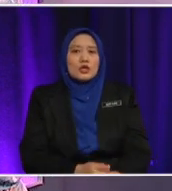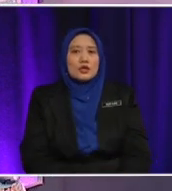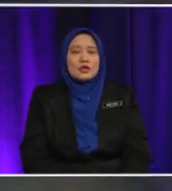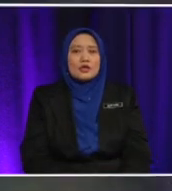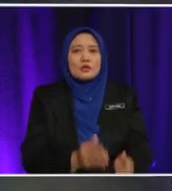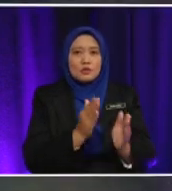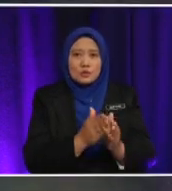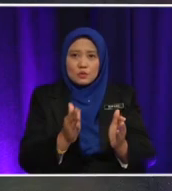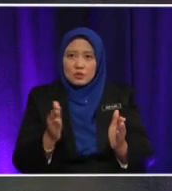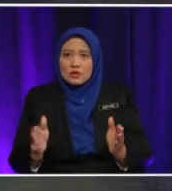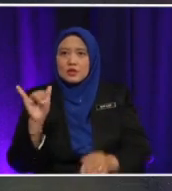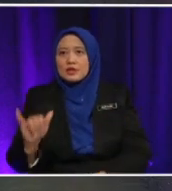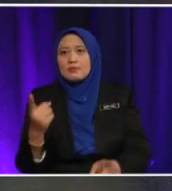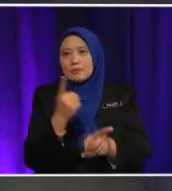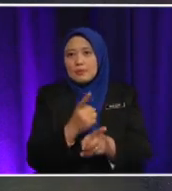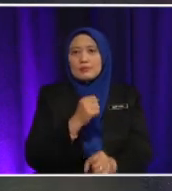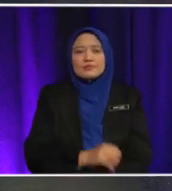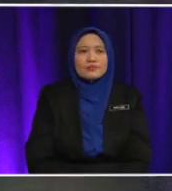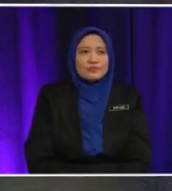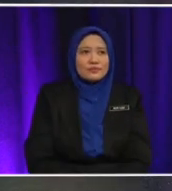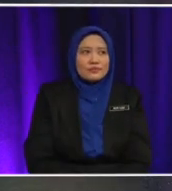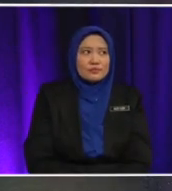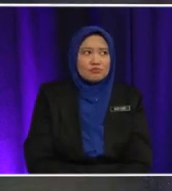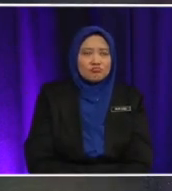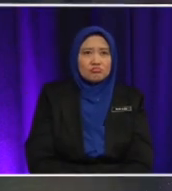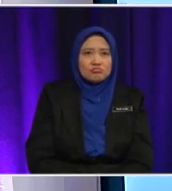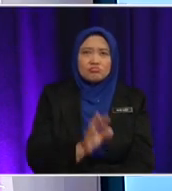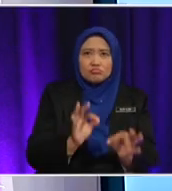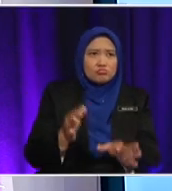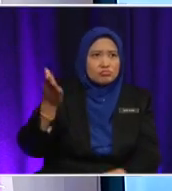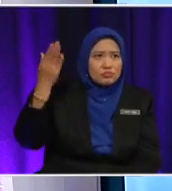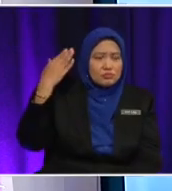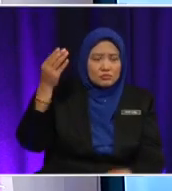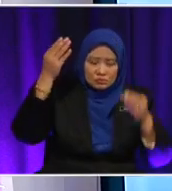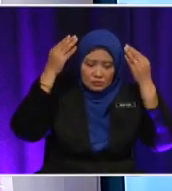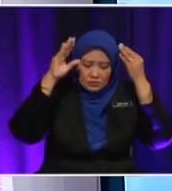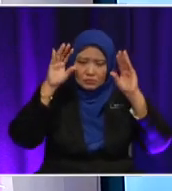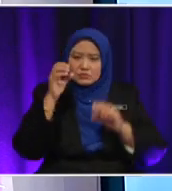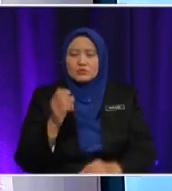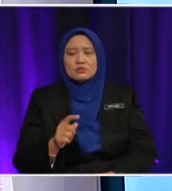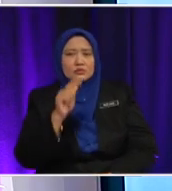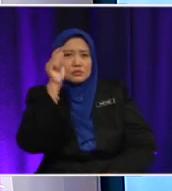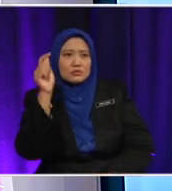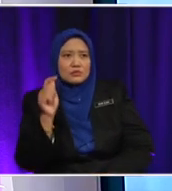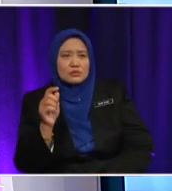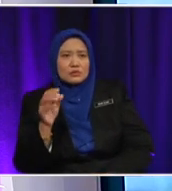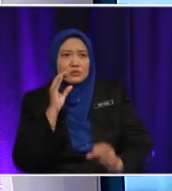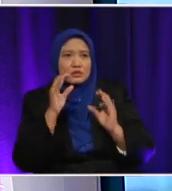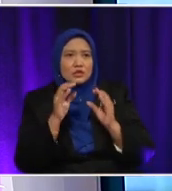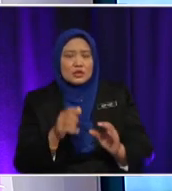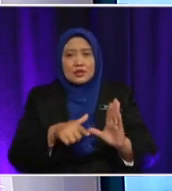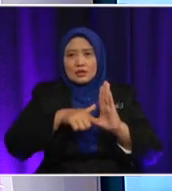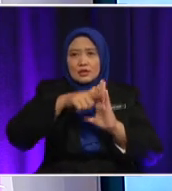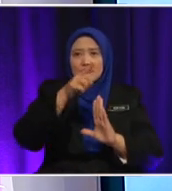gua kalau kita lihat tadi C gua ada cerita tentang kelebihan dan kekurangan sumber tenaga kan sebelum ini